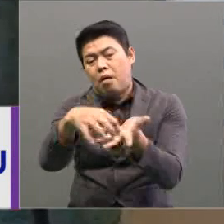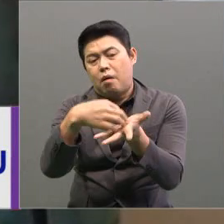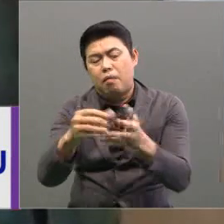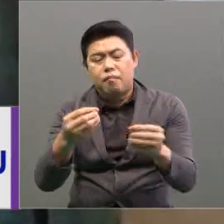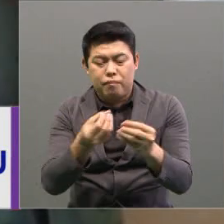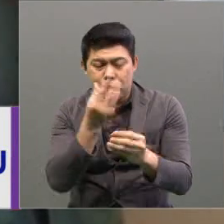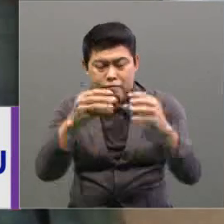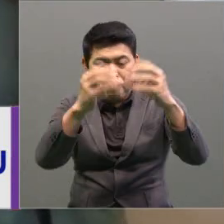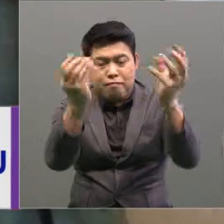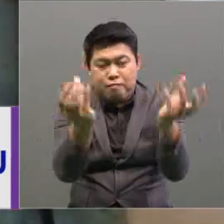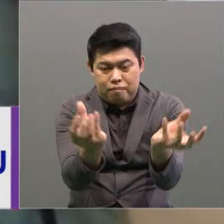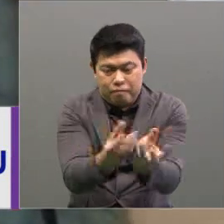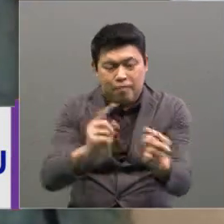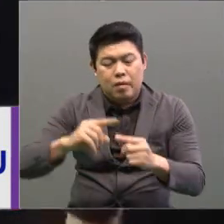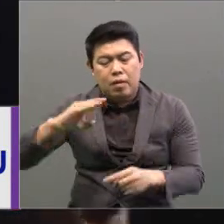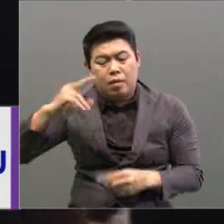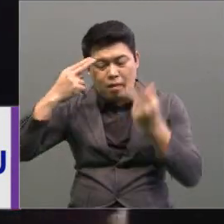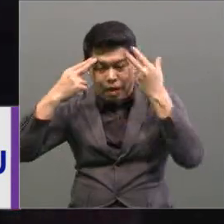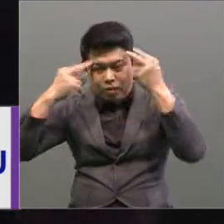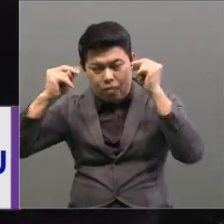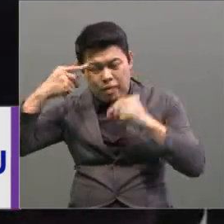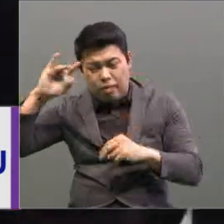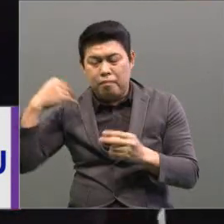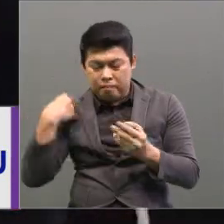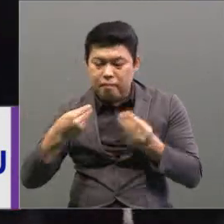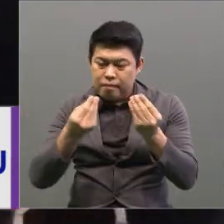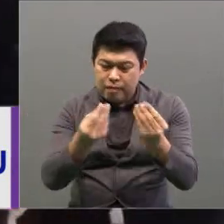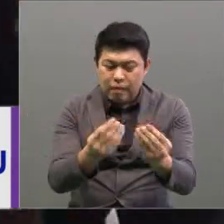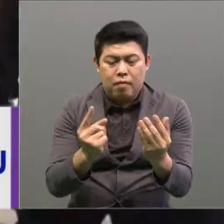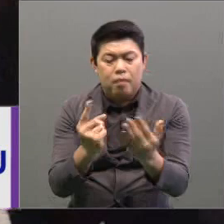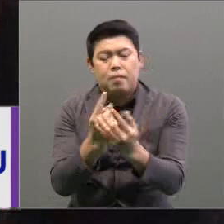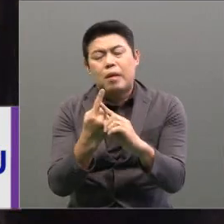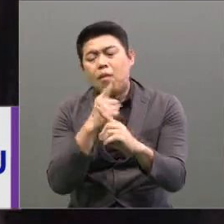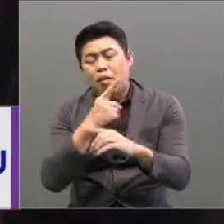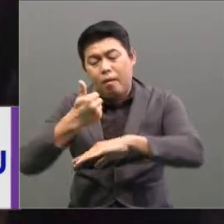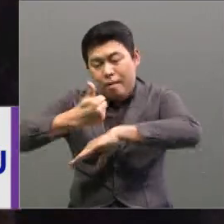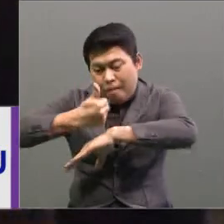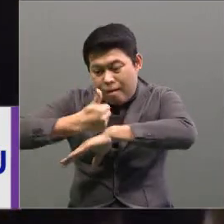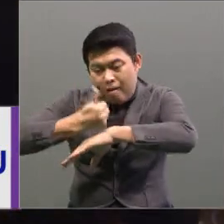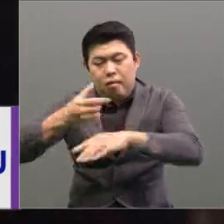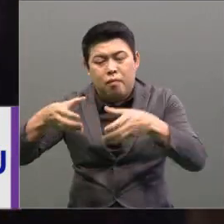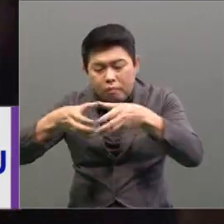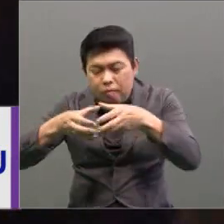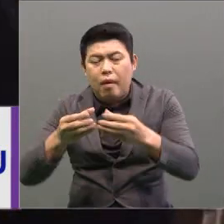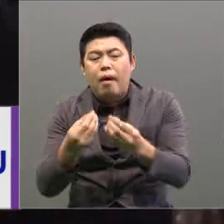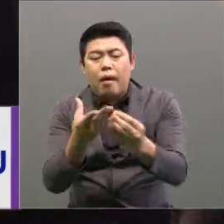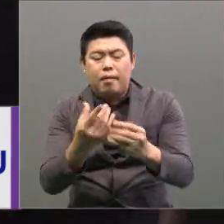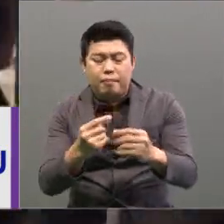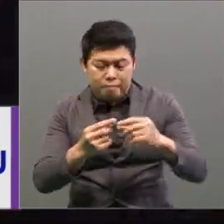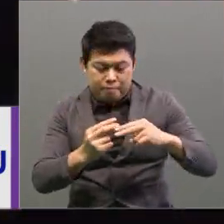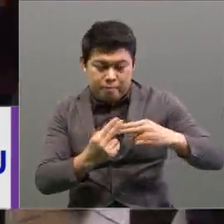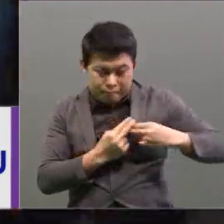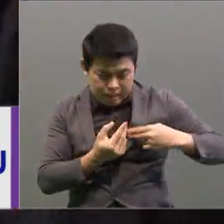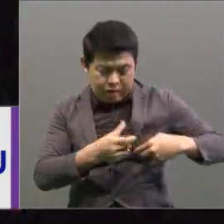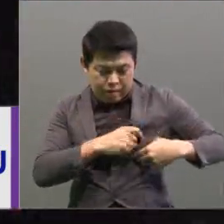างพวงหรีดเคารพศพในนามของพลเอกประยุทธ์จันทร์โอชานายกรัฐมนตรีผู้บัญชาการทหารบกและแม่ทัพภาคที่4พร้อมมอบเหรียญบางระ